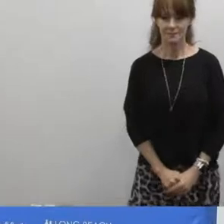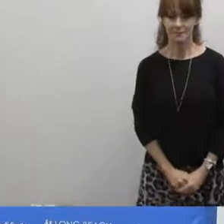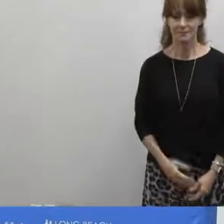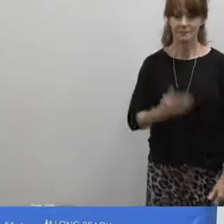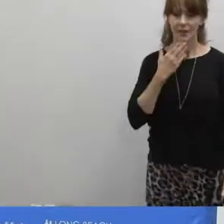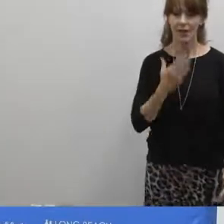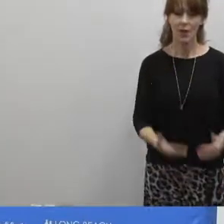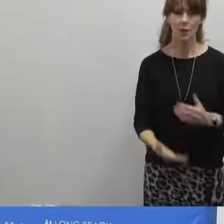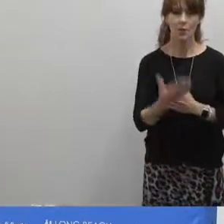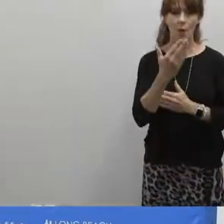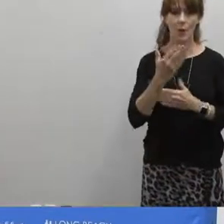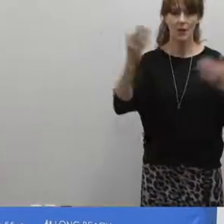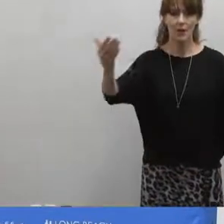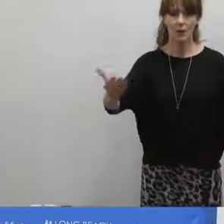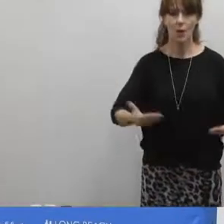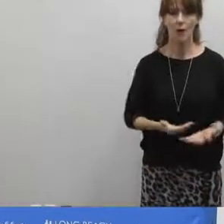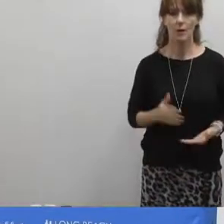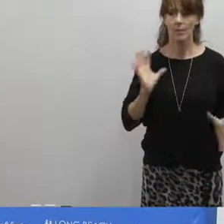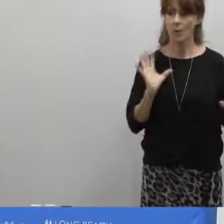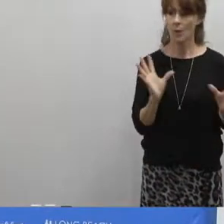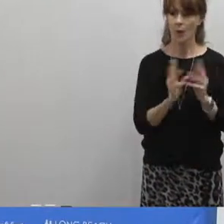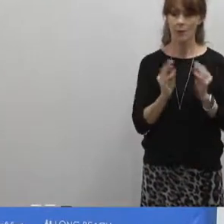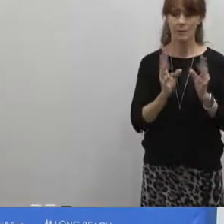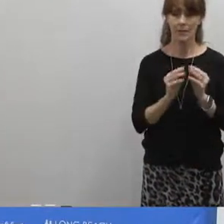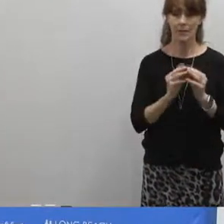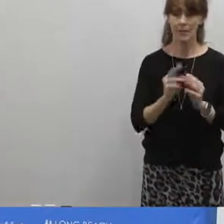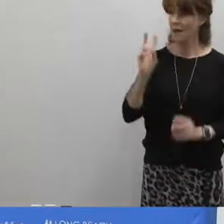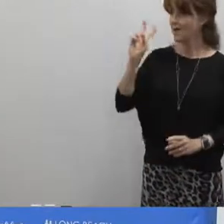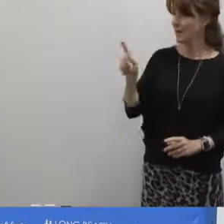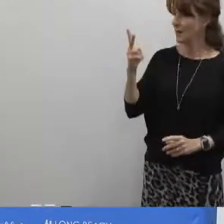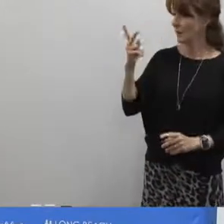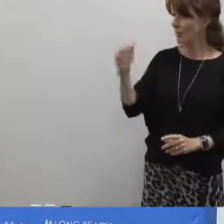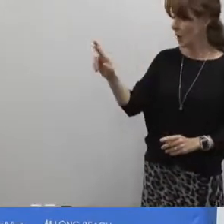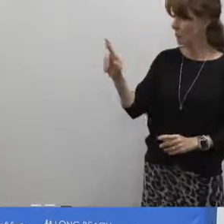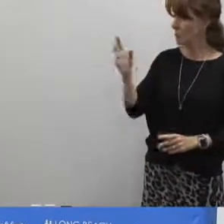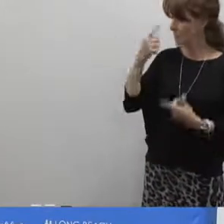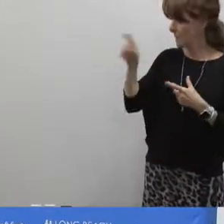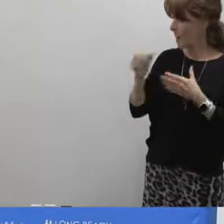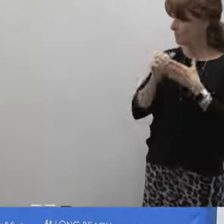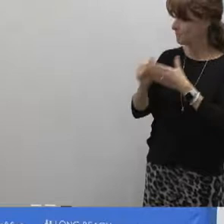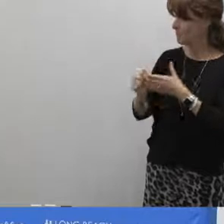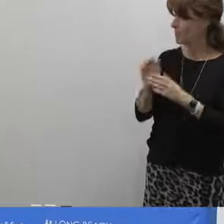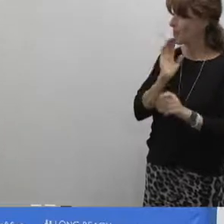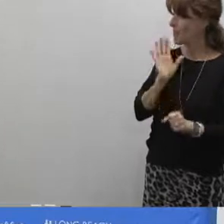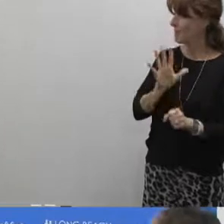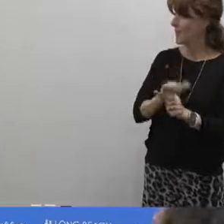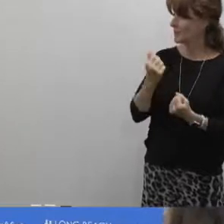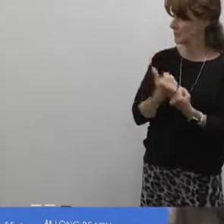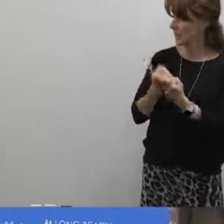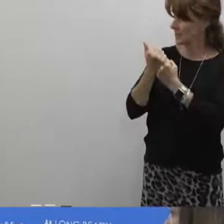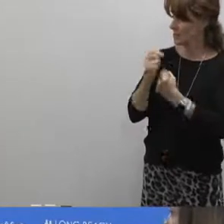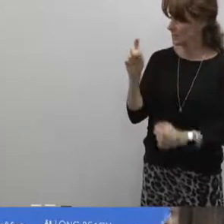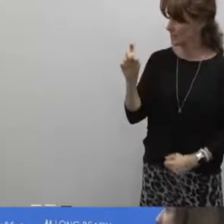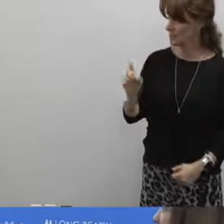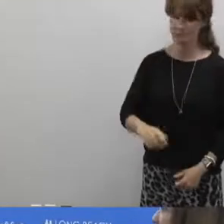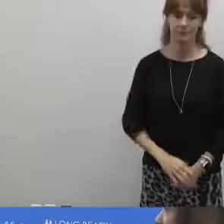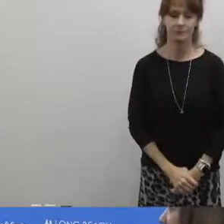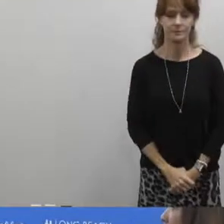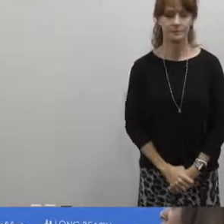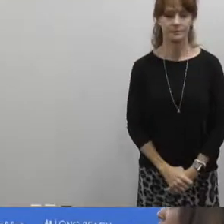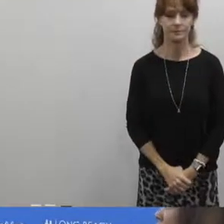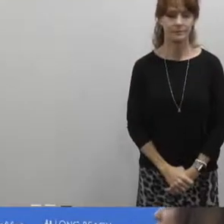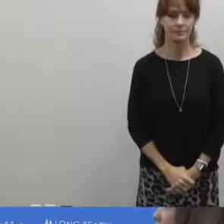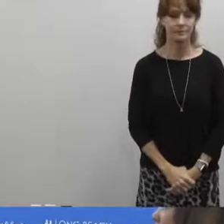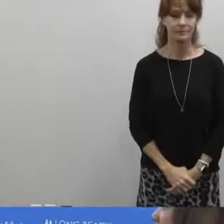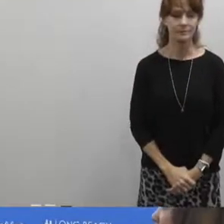lại ní xôm xóa cúng một căn sạc khá xa lá xâm rạp cả nạc mạc xa lá riêng ai lời nâng dương thư bị thi cổ rụp tông chiết